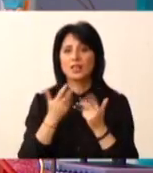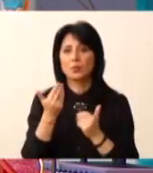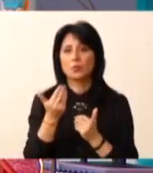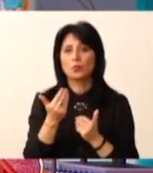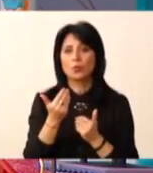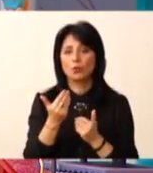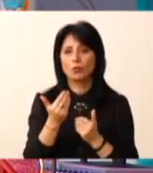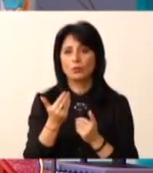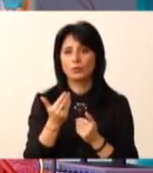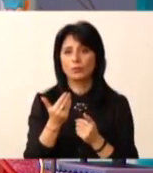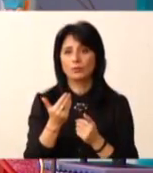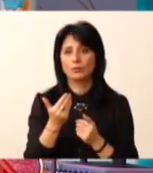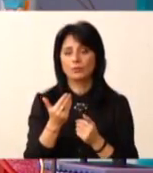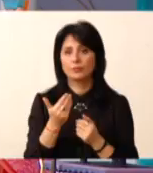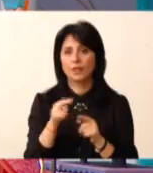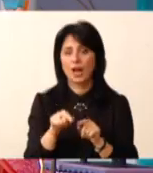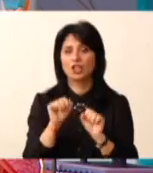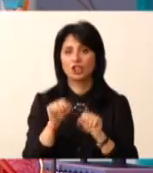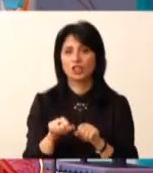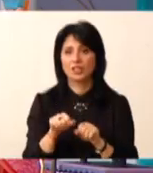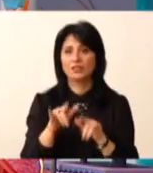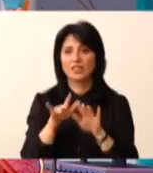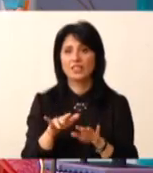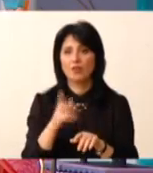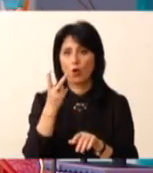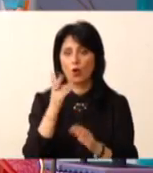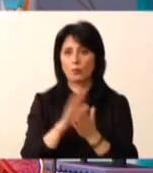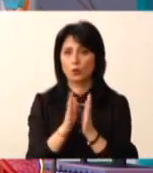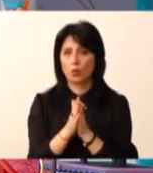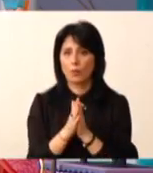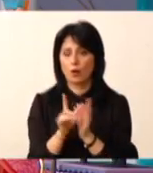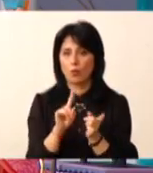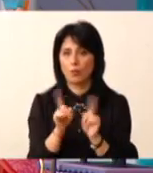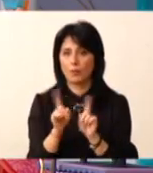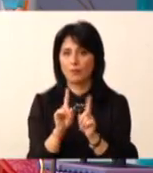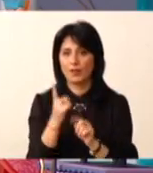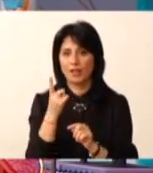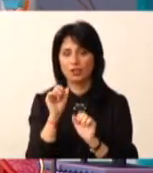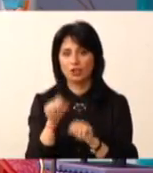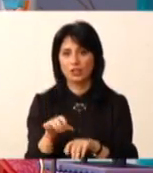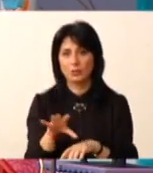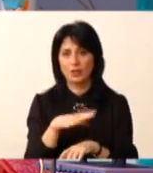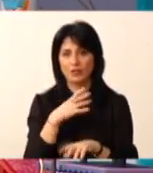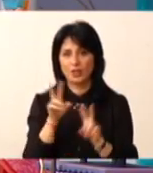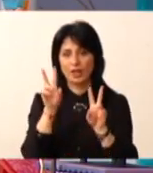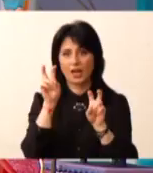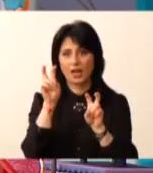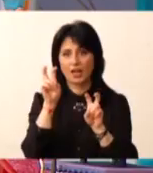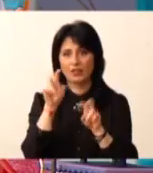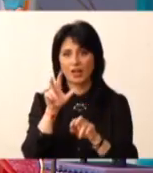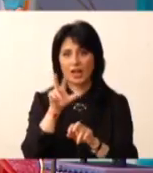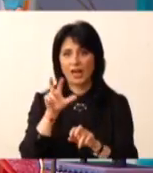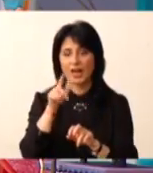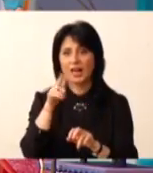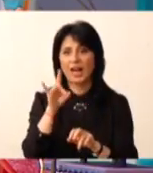იყოს აი აქ შეიძლება საქმე კონდეს ორ მდგომარეობასთან. ერთი შეიძლება იყოს ეგრეთ წოდებული